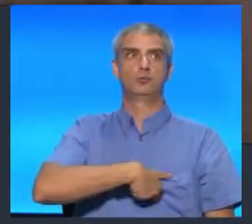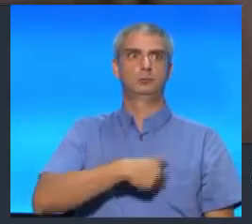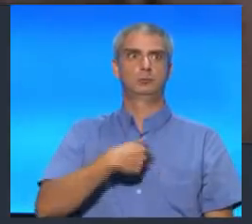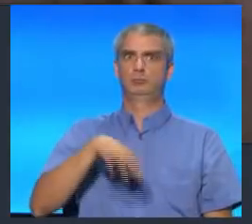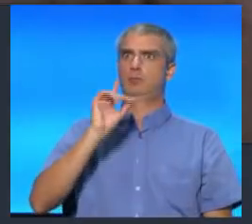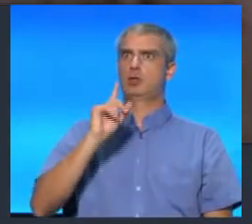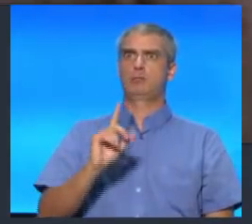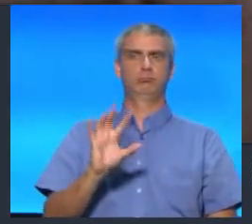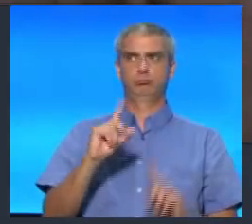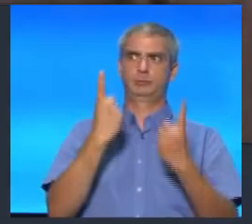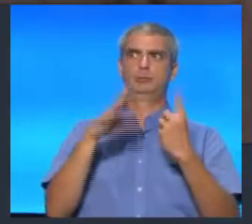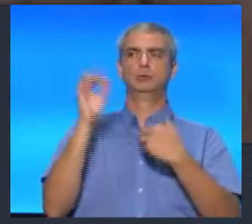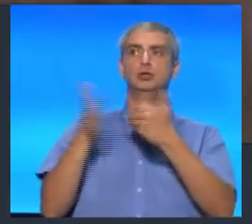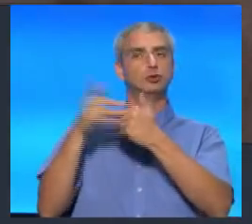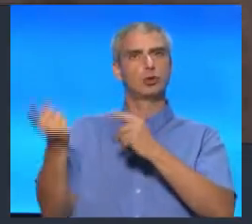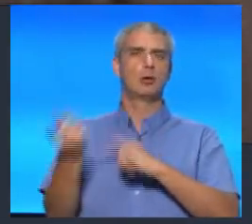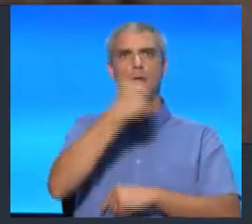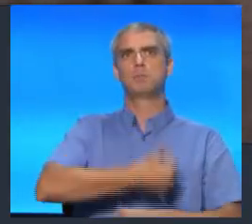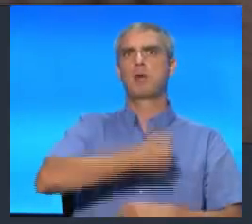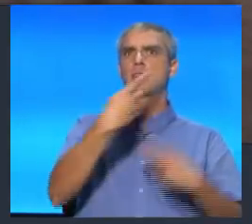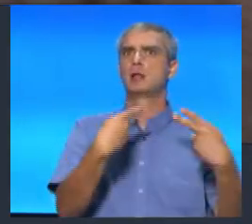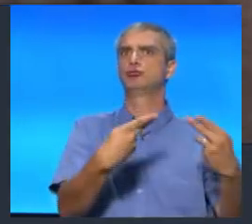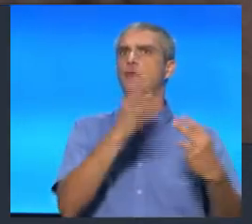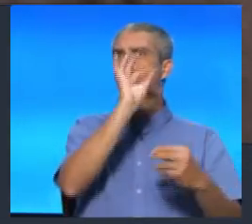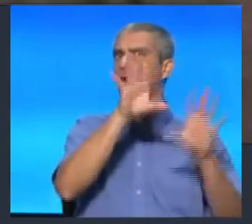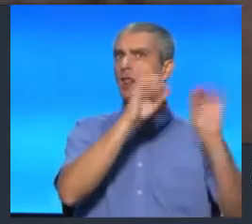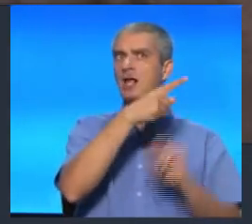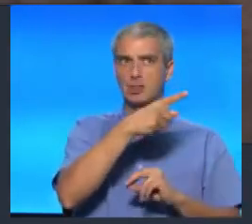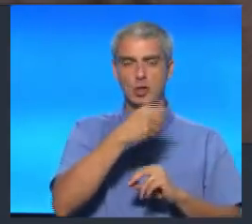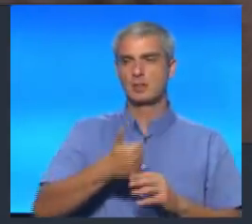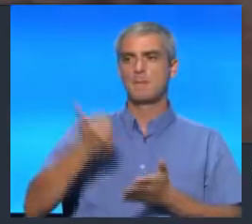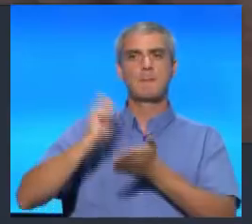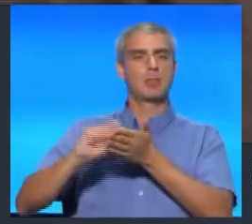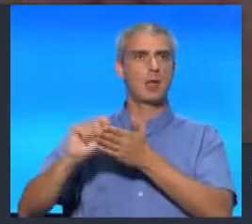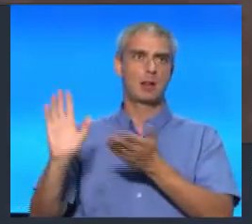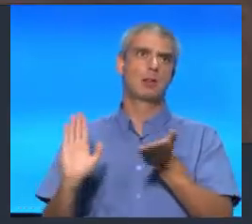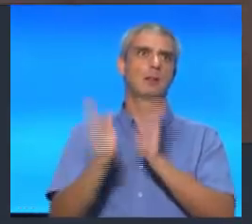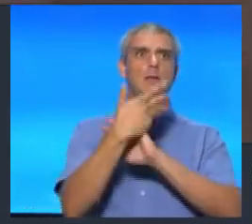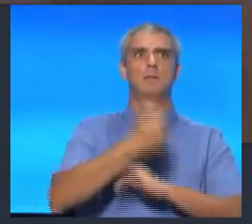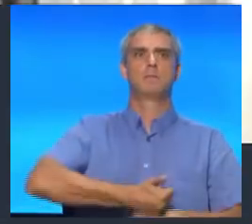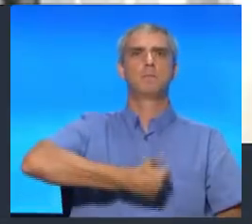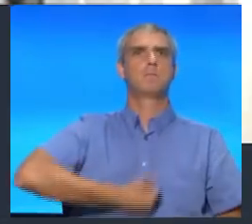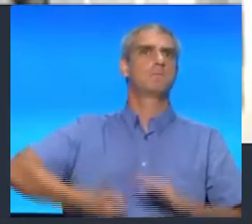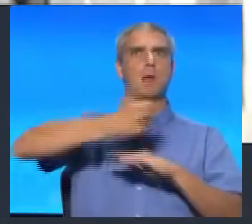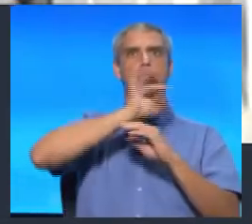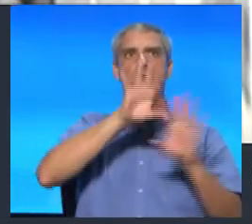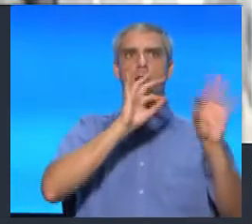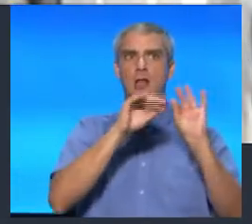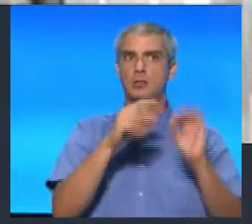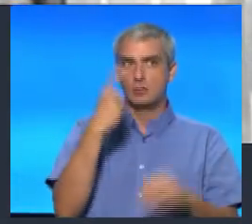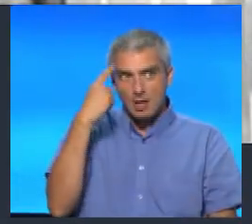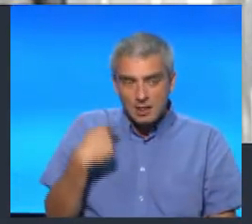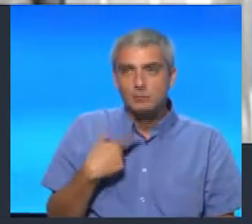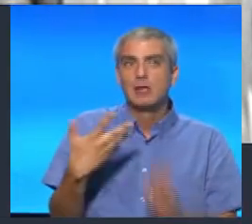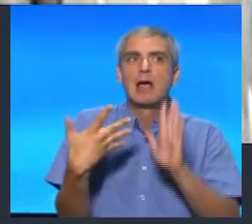מגלים שאשתו הופכת להיות מנהלת השיווק, מנהל המטה שלו הופך להיות מנהל המנכ״ל הקניון. לטעמנו מדובר